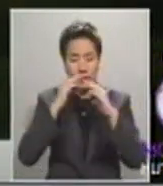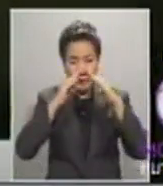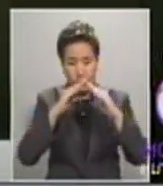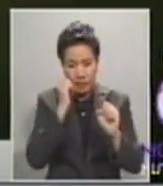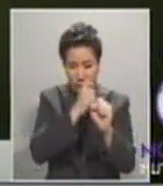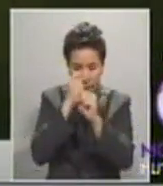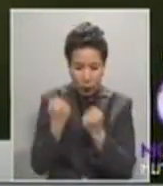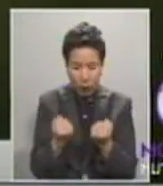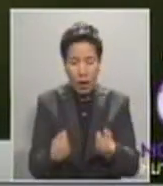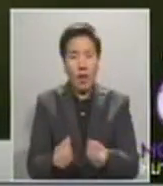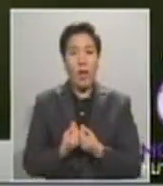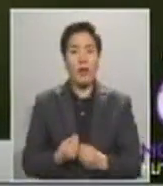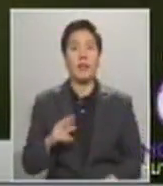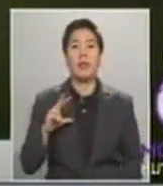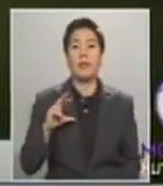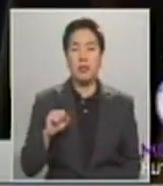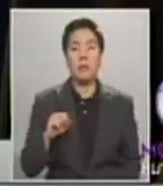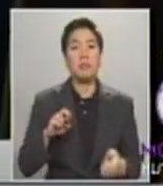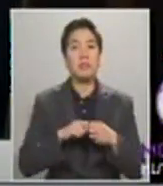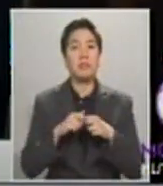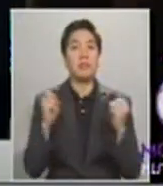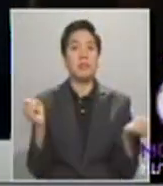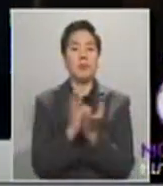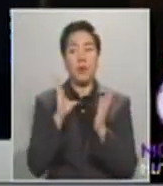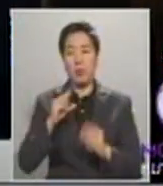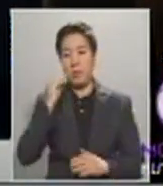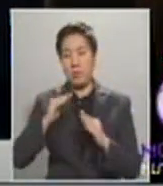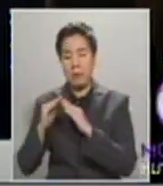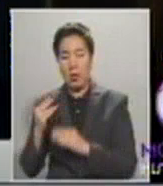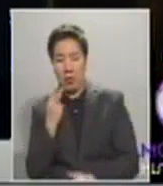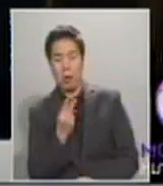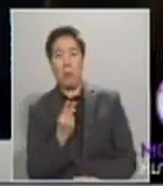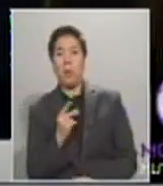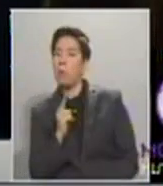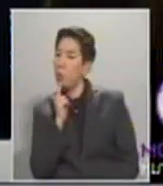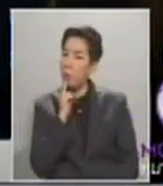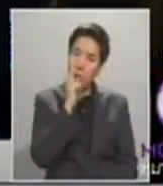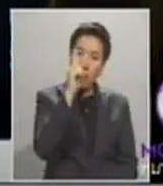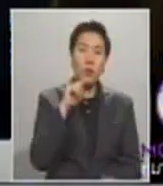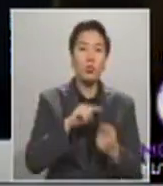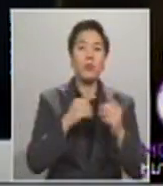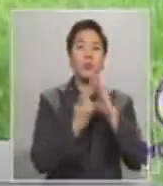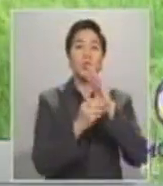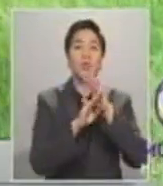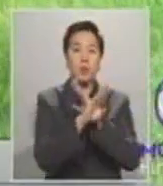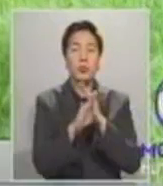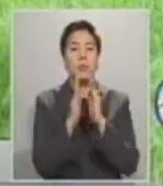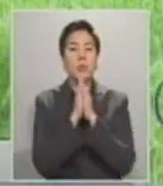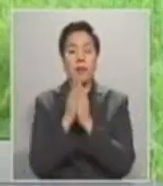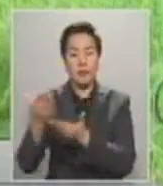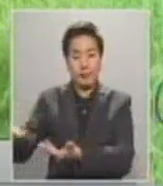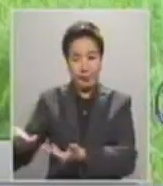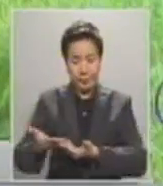ทองเขาต่อรถคันนี้ให้นะคะแต่ก็เป็นเรื่องเพราะว่าชาวบ้านเห็นก็เลยไปแจ้งตำรวจสภ.ลำปลายมาสจังหวัดบุรีรัมย์ก็นิมนต์มาเลยนะ